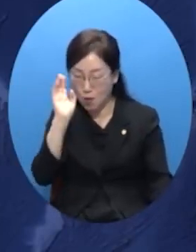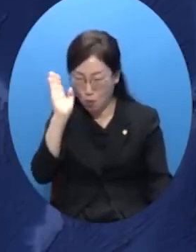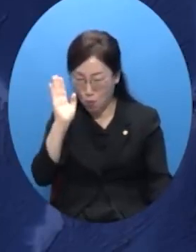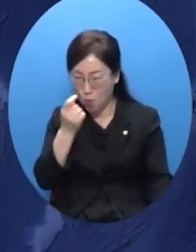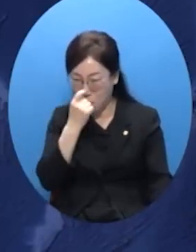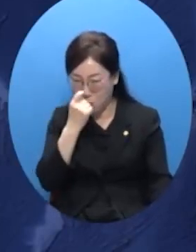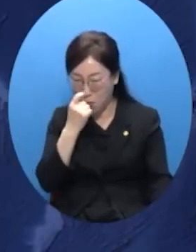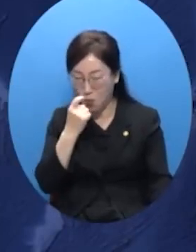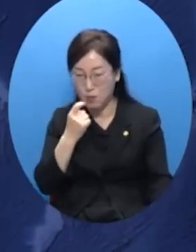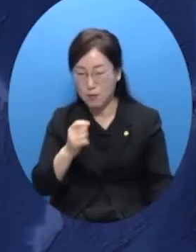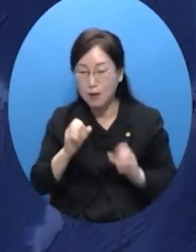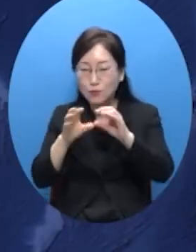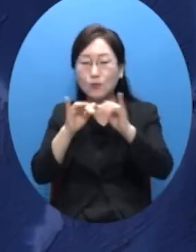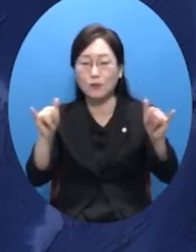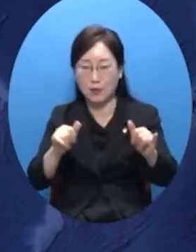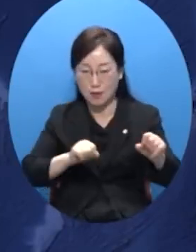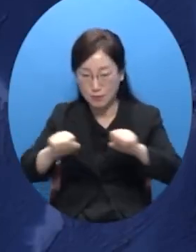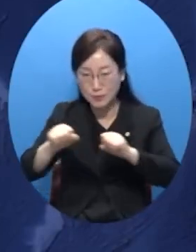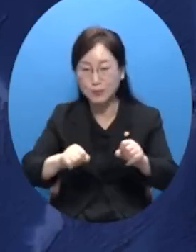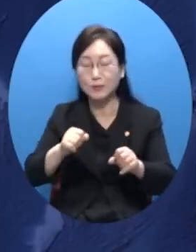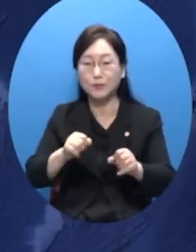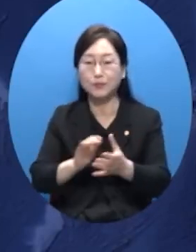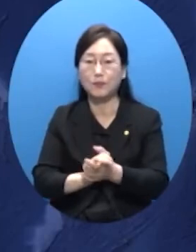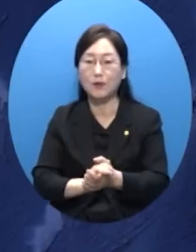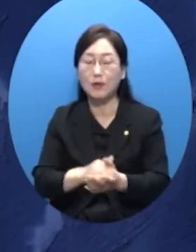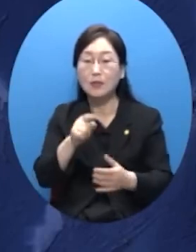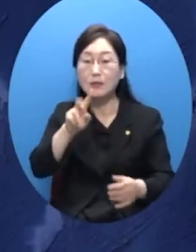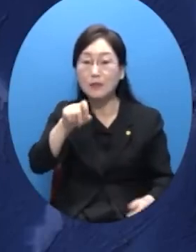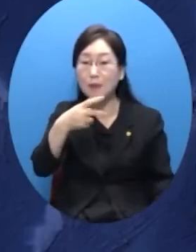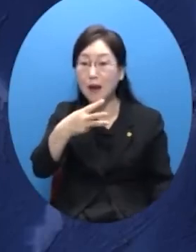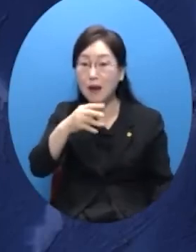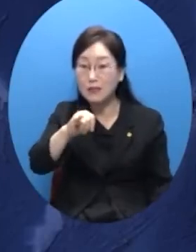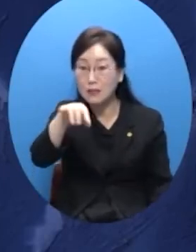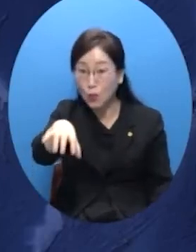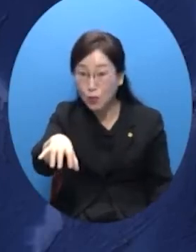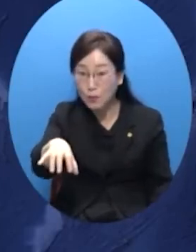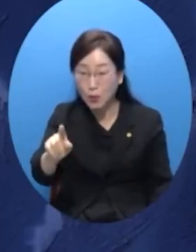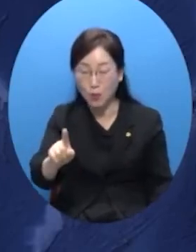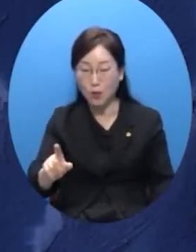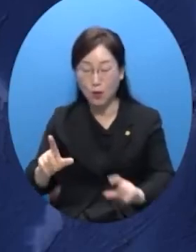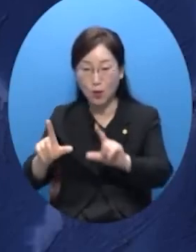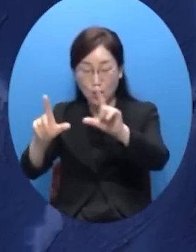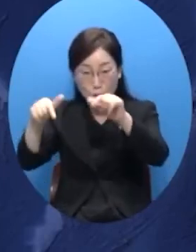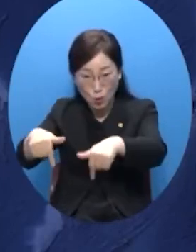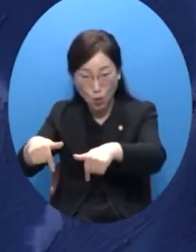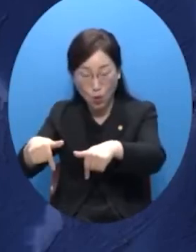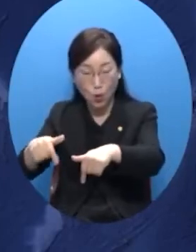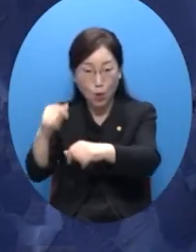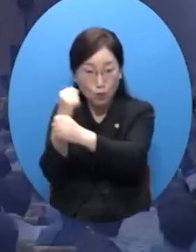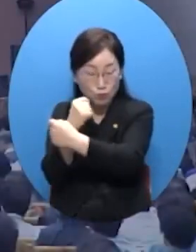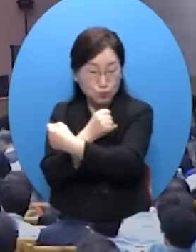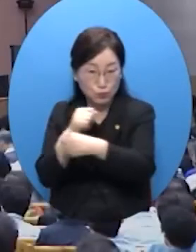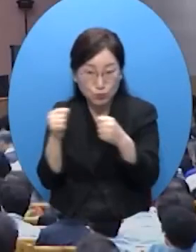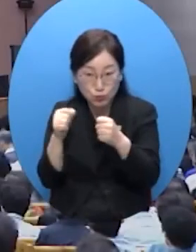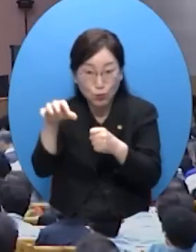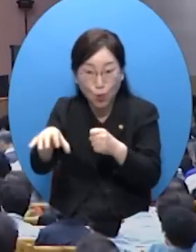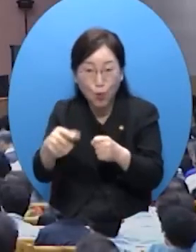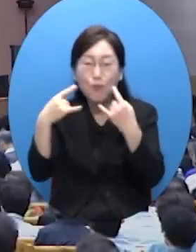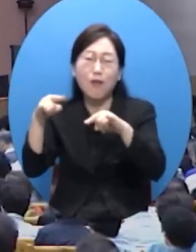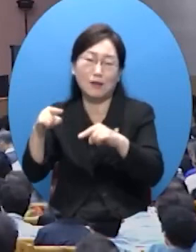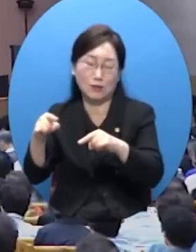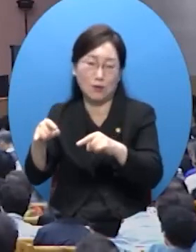선교사역을 펼쳐나갔습니다. 아프리카 이 서쪽은 불란서 영향권이기 때문에 주로 불어를 많이 하고